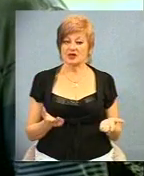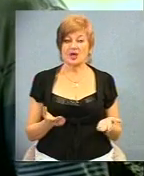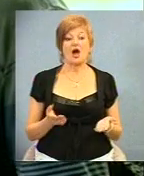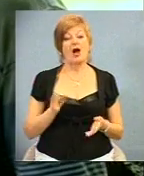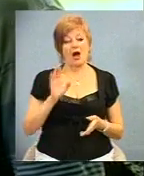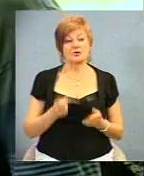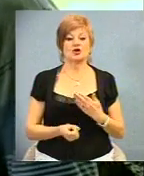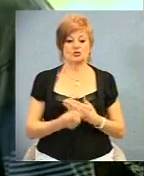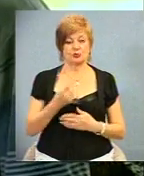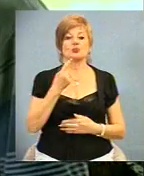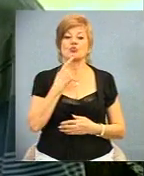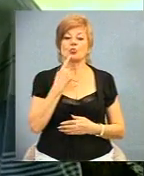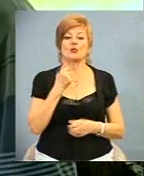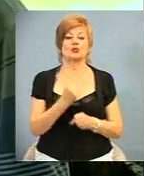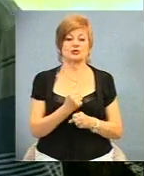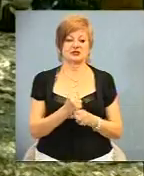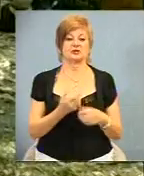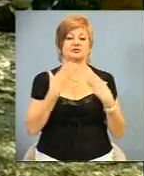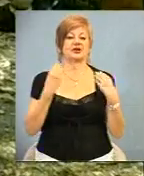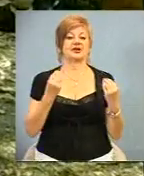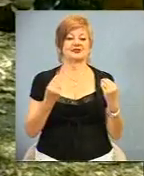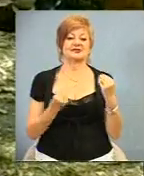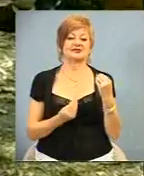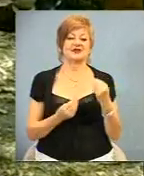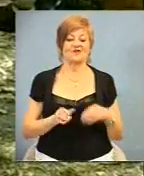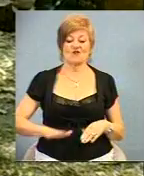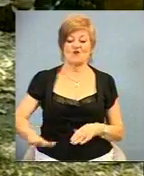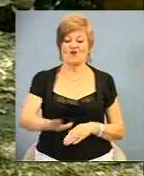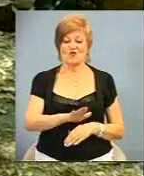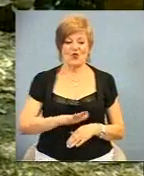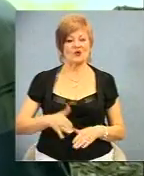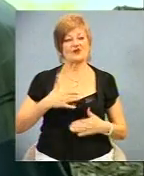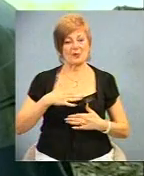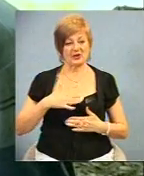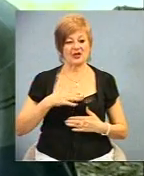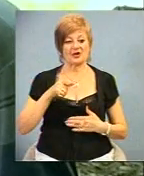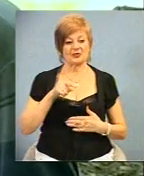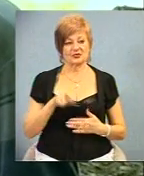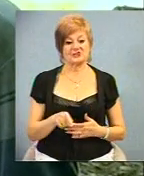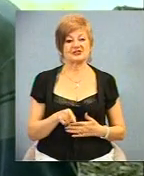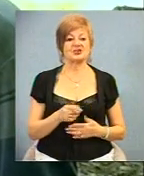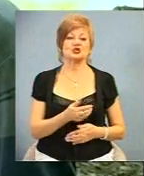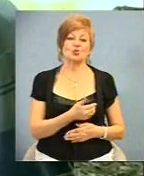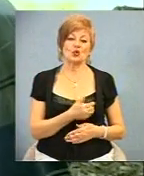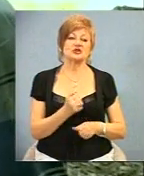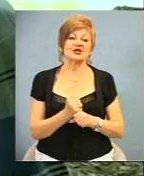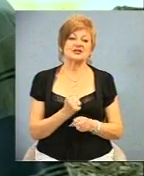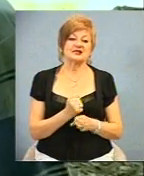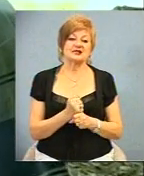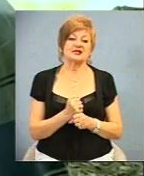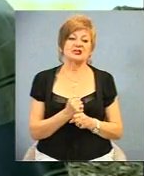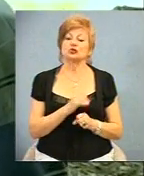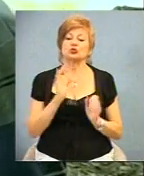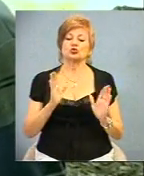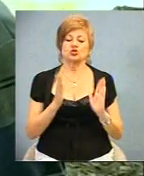так з'явився повод зробити красиве діло. Ну, во дворі все-таки приємно. Тут просто хочеться зробити чисто з дерева,